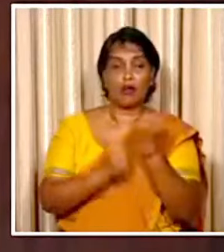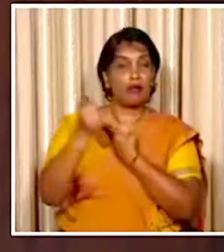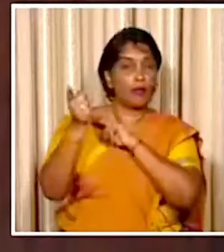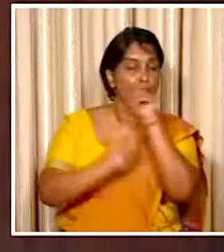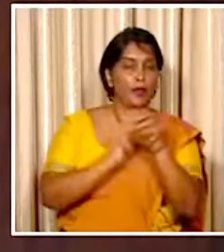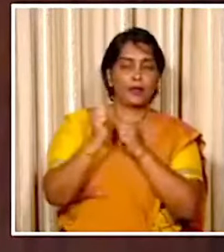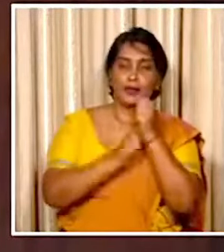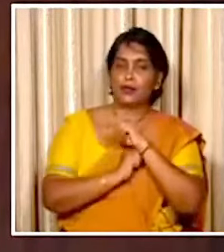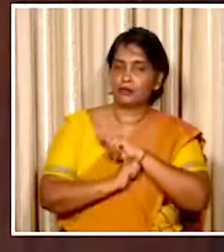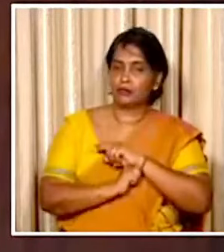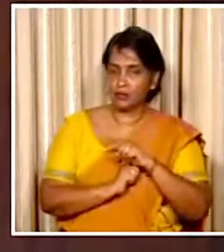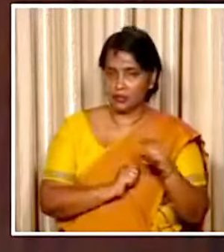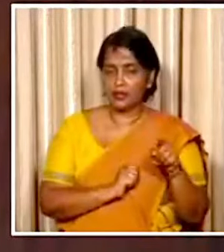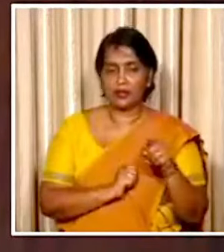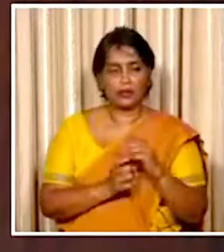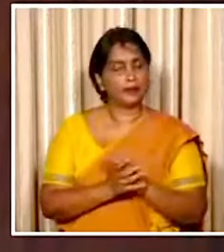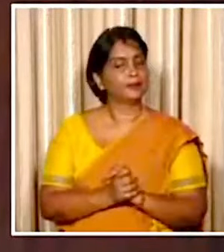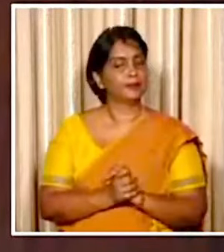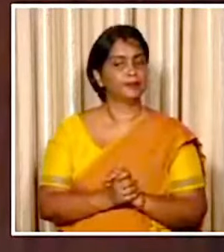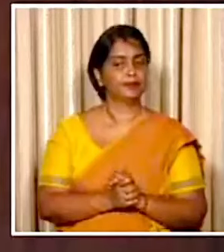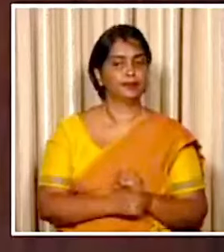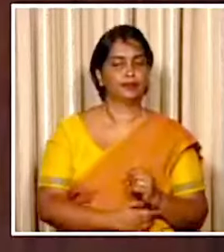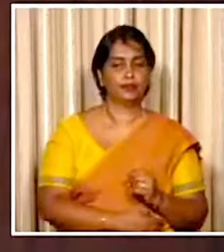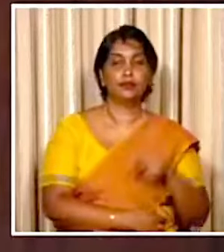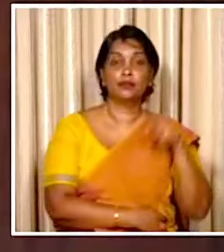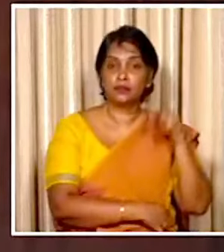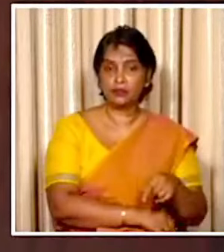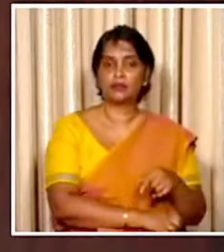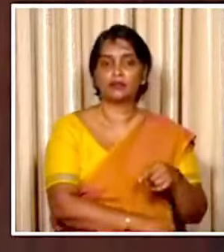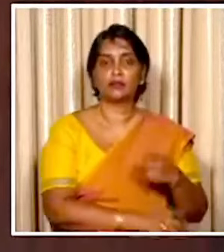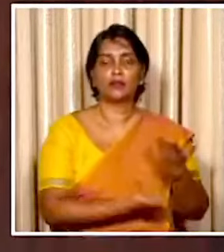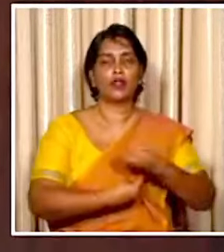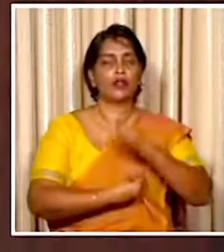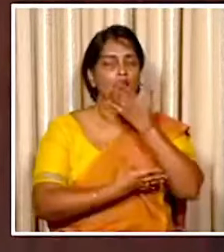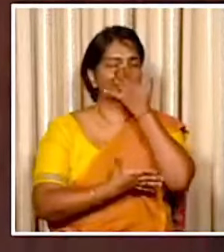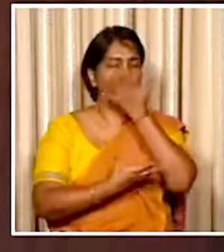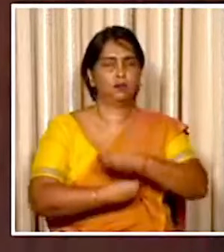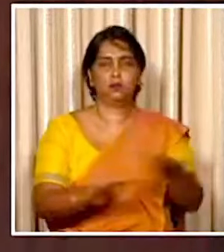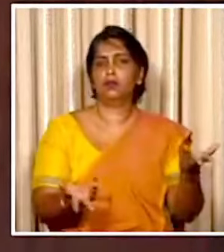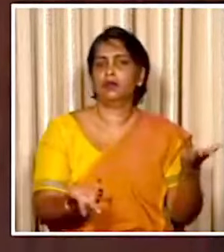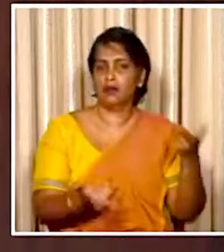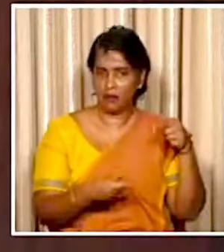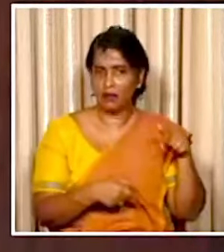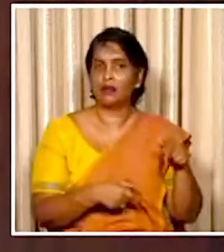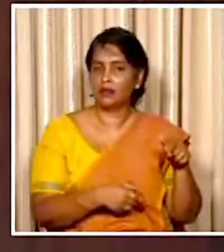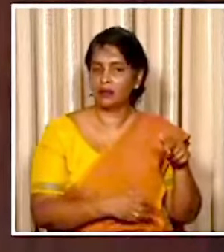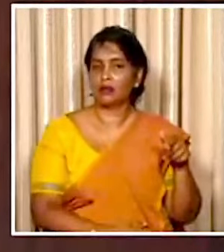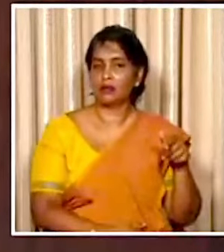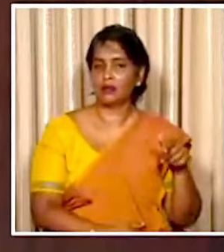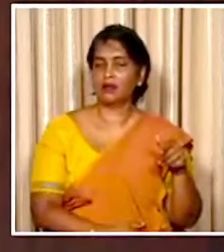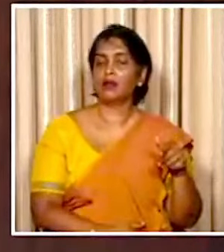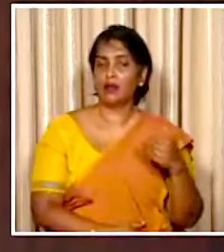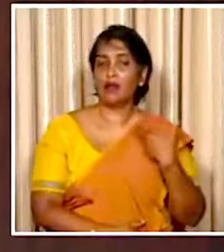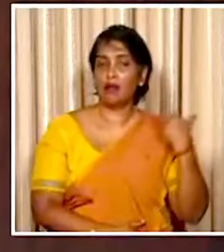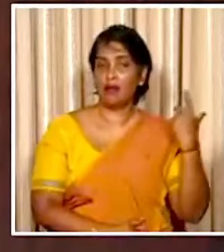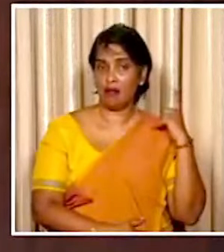එළියට එනවා. පැනලා එළියට ආවන් පස්සේ බද වෙනතුරු දැන් මෙයා වතුරු දාන් කරු කතානායකතුමා. මේ මේ අපේ